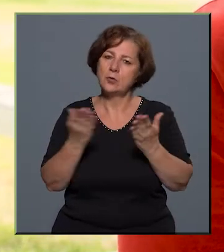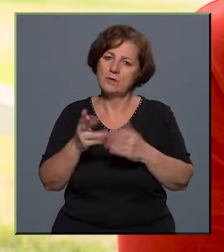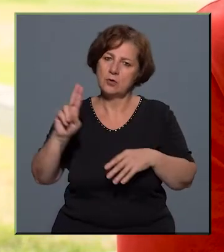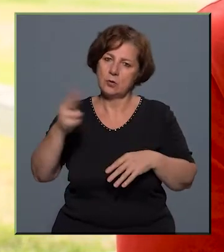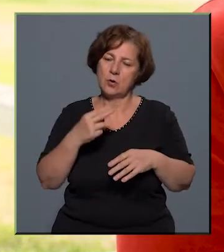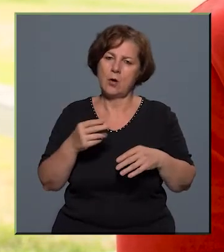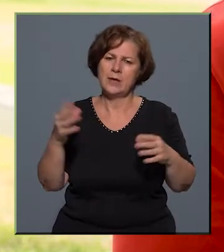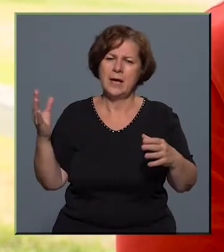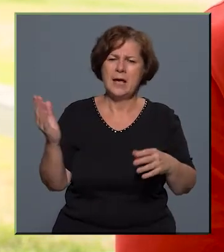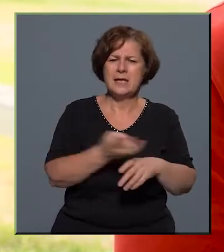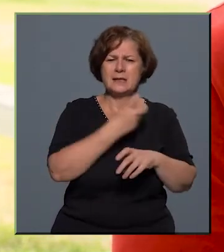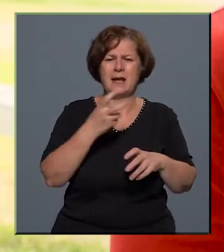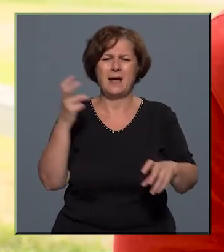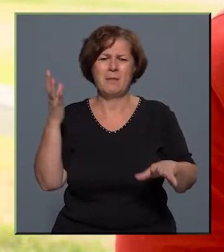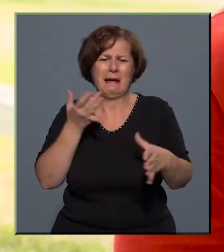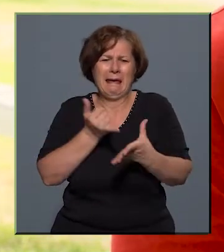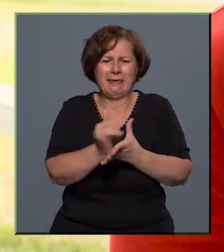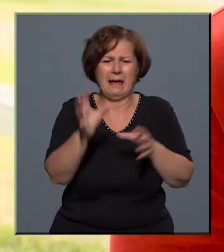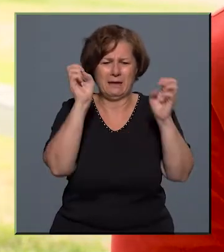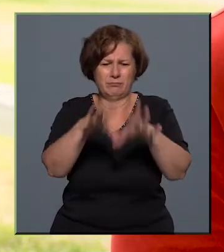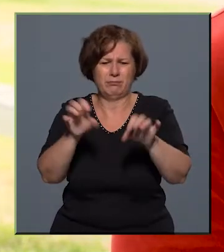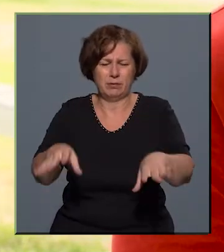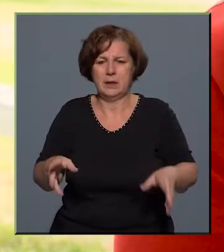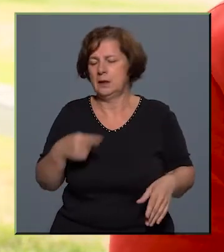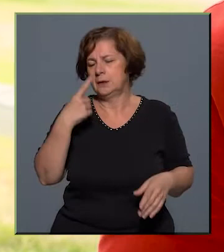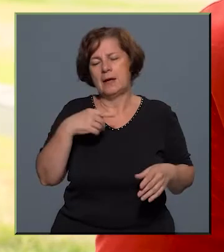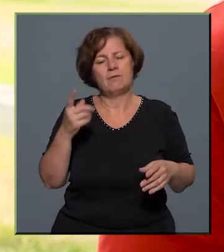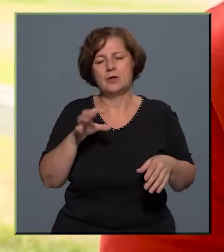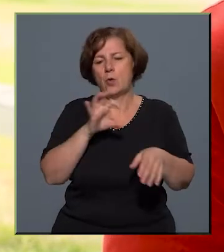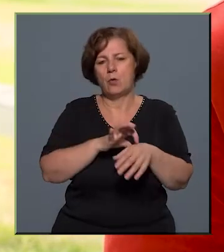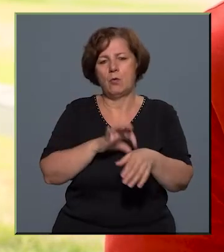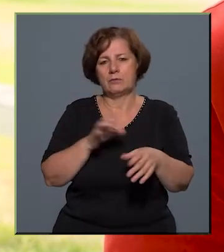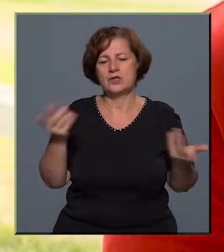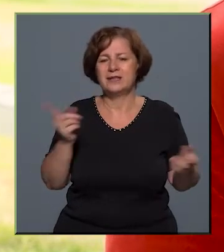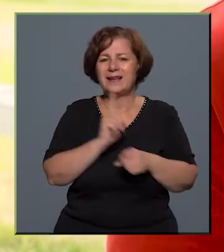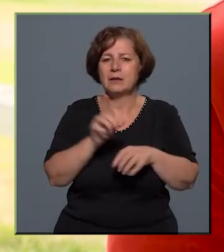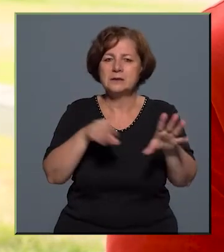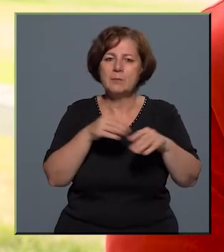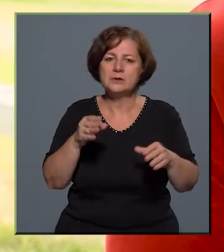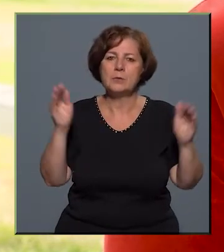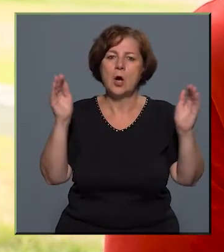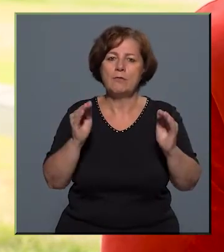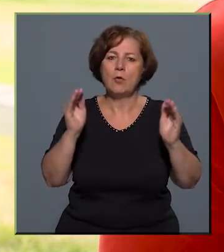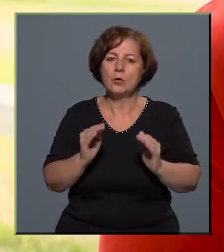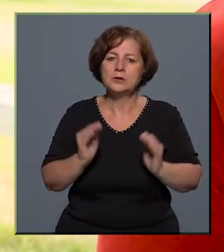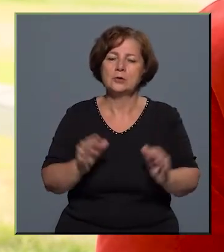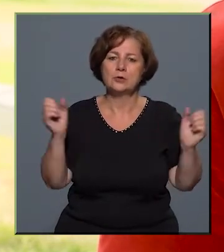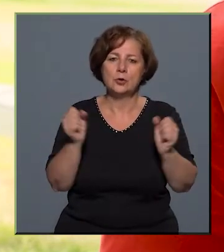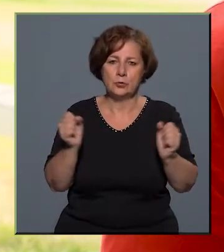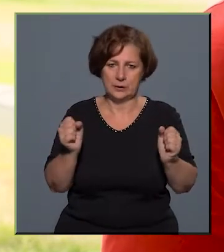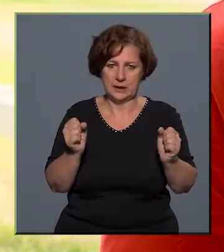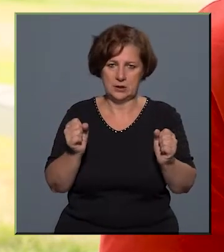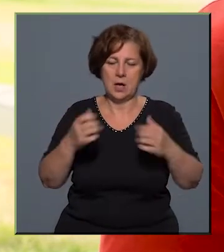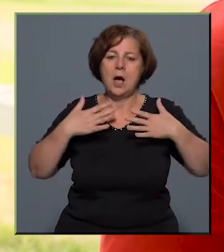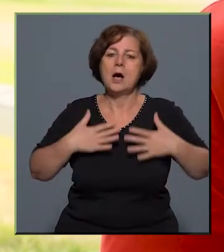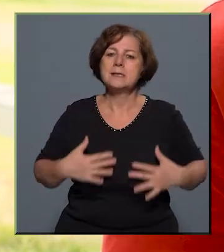sokat olvasok, hogy hirtelen, meg jeget rátenni, meg stb. Nyilván mondom, nem vagyok állatorvos, de én azt tapasztalom, hogy a fokozatos